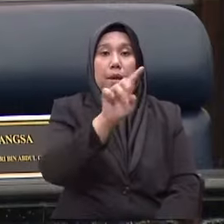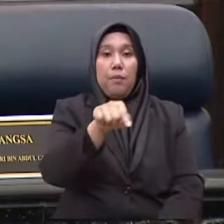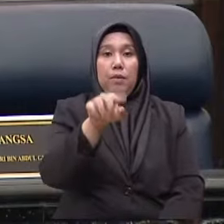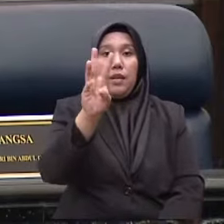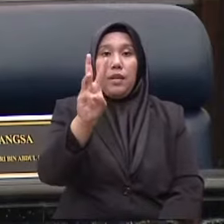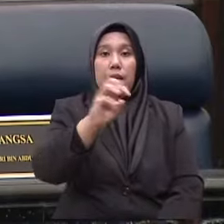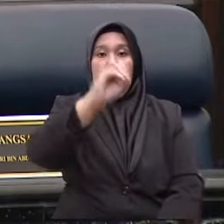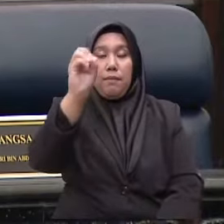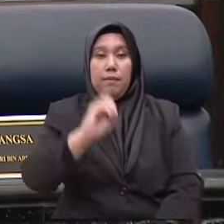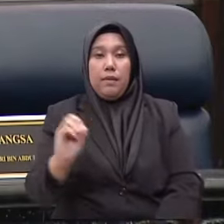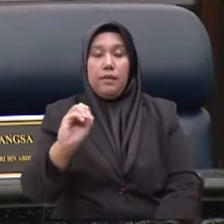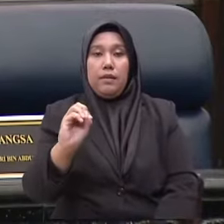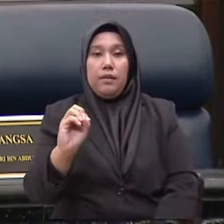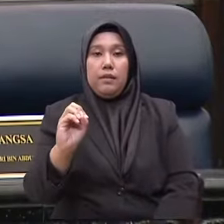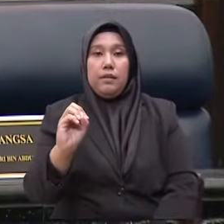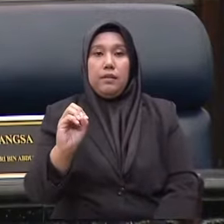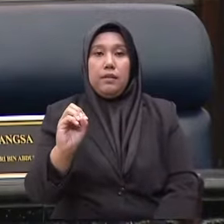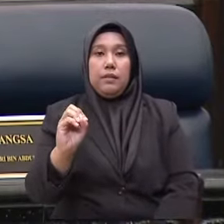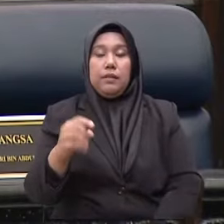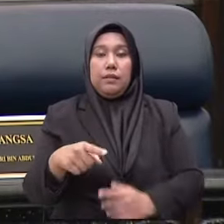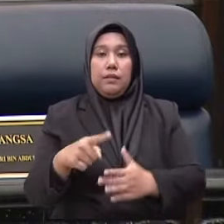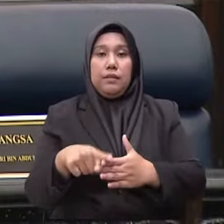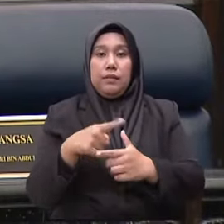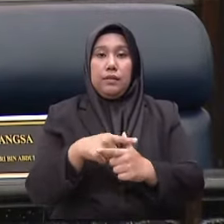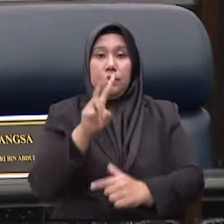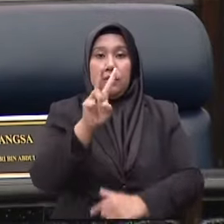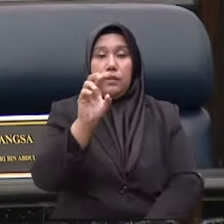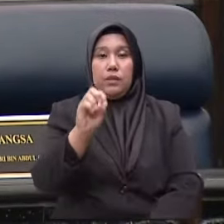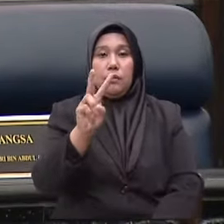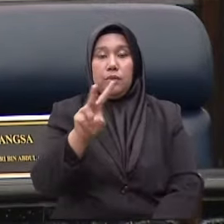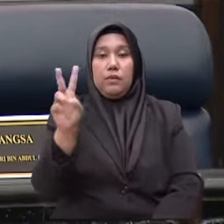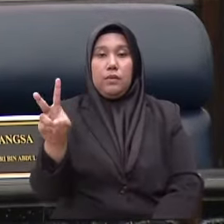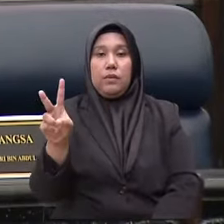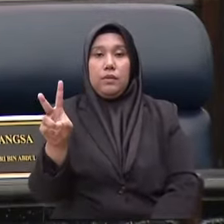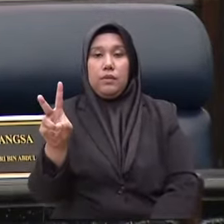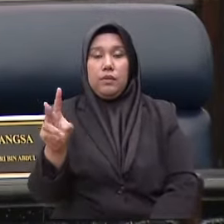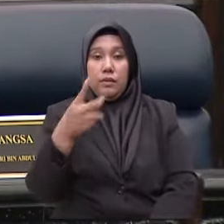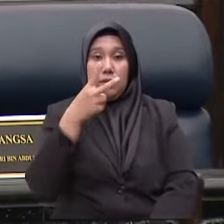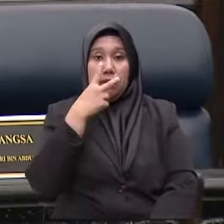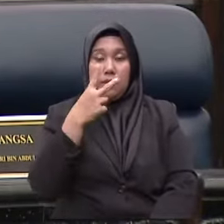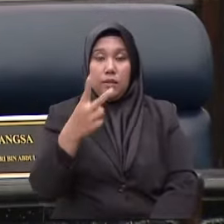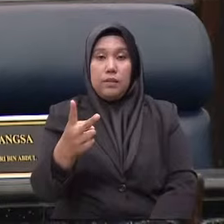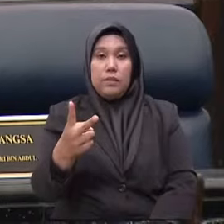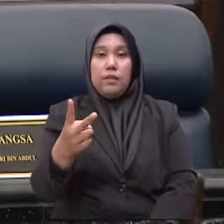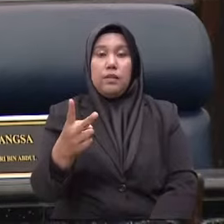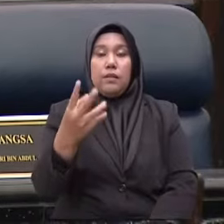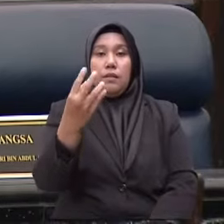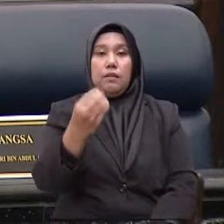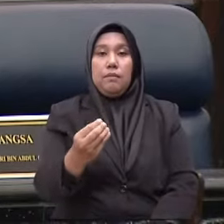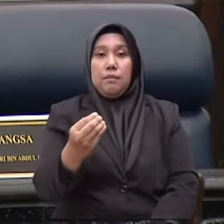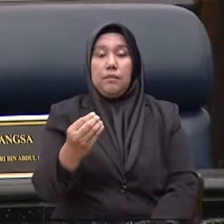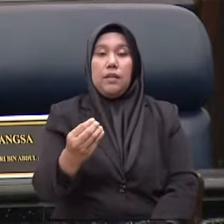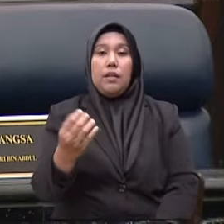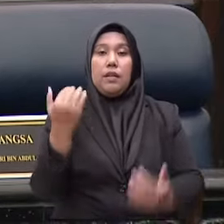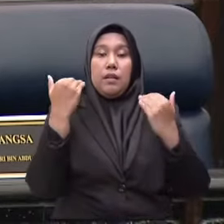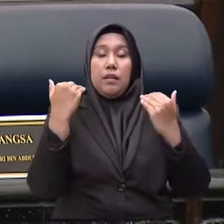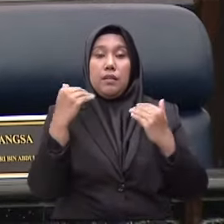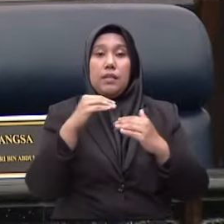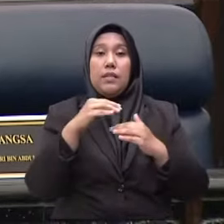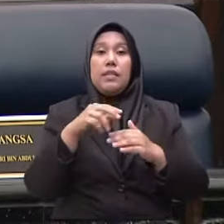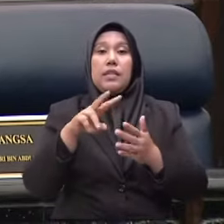4.6% kemudian 2022 hari ini kalau kita tengok kadar pengan jatuh balik 581